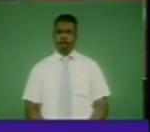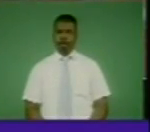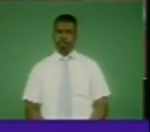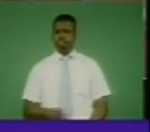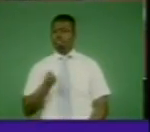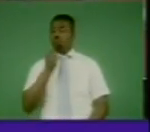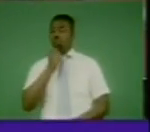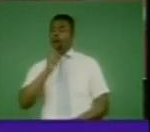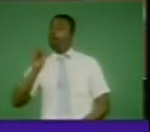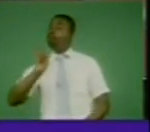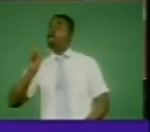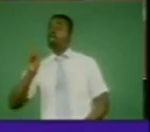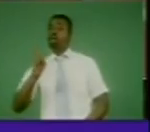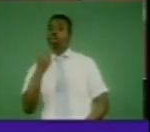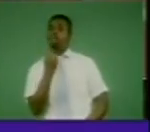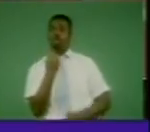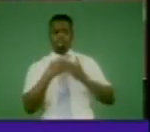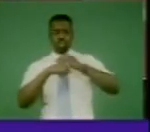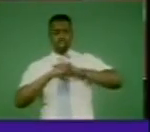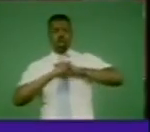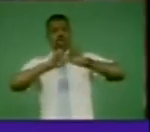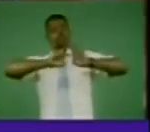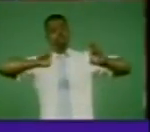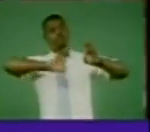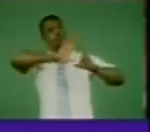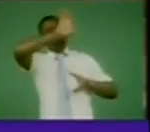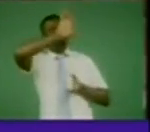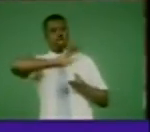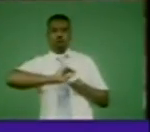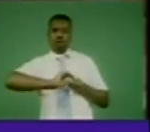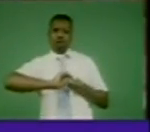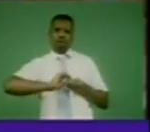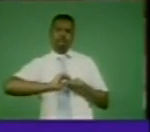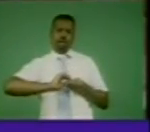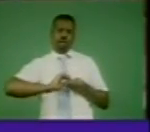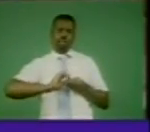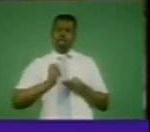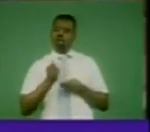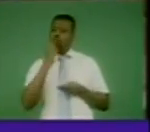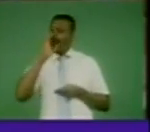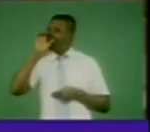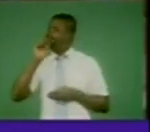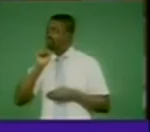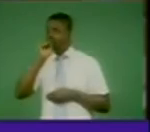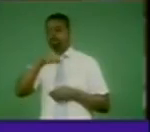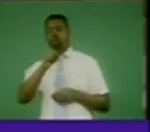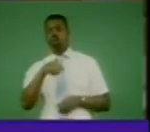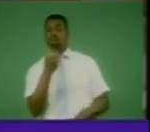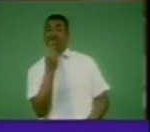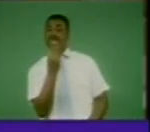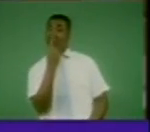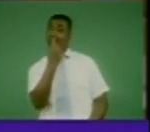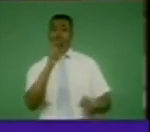ni kura moja kwenye ibara zote isipokuwa ibara 40. Kura za siri ndio ni kura 31 kwenye ibara